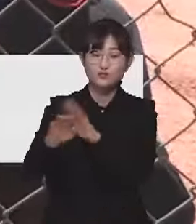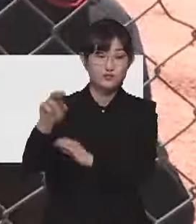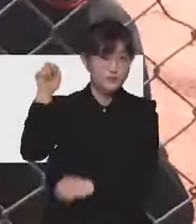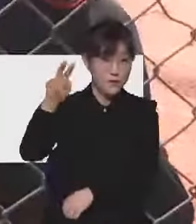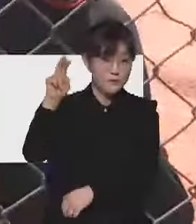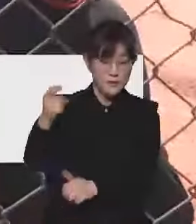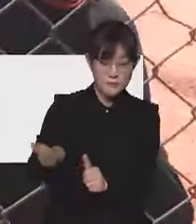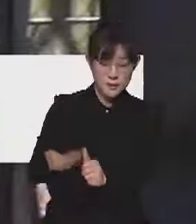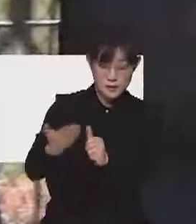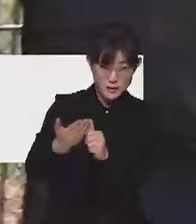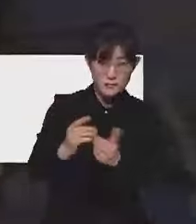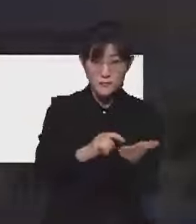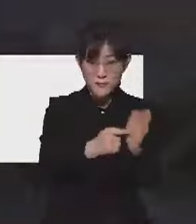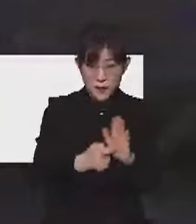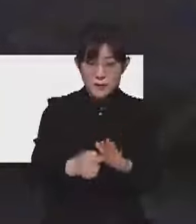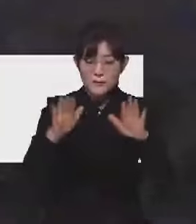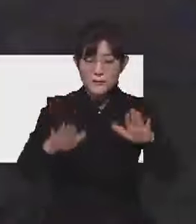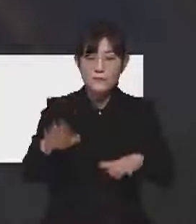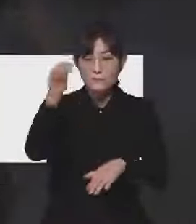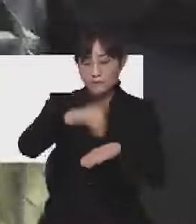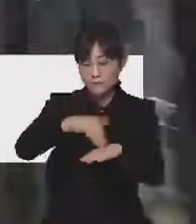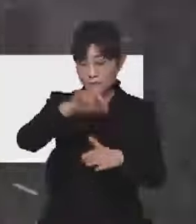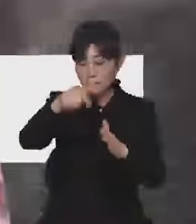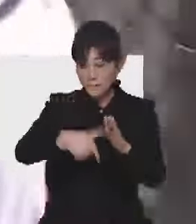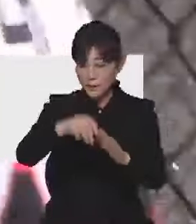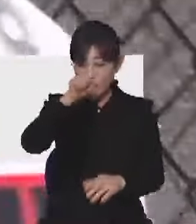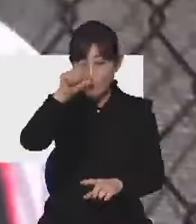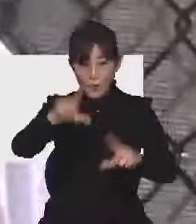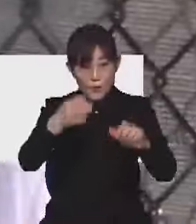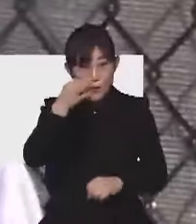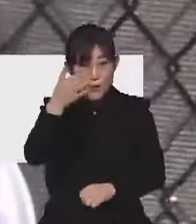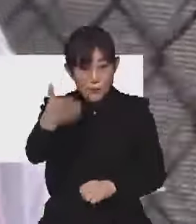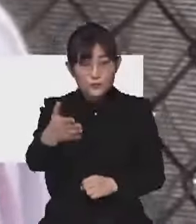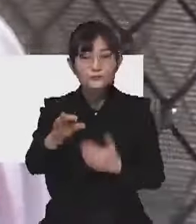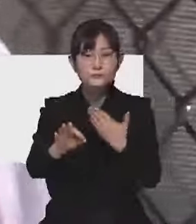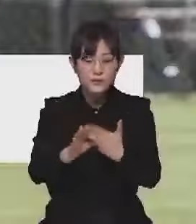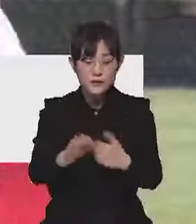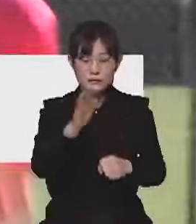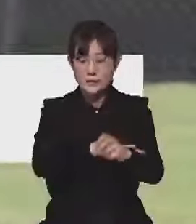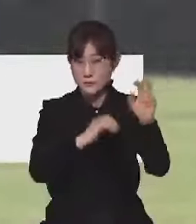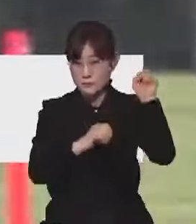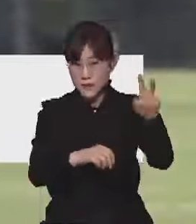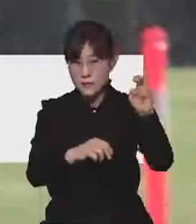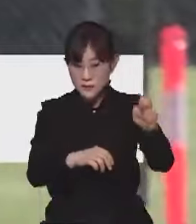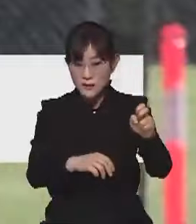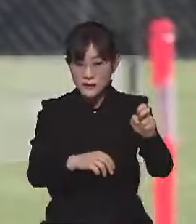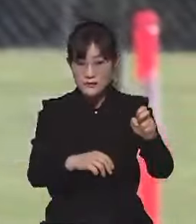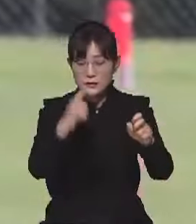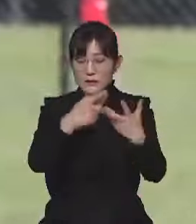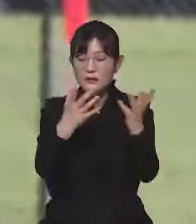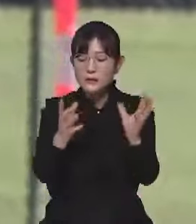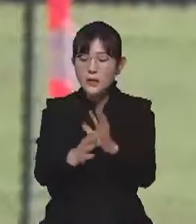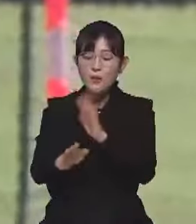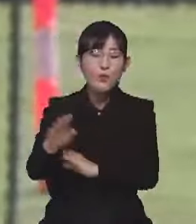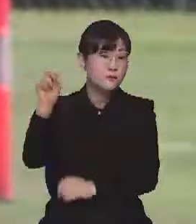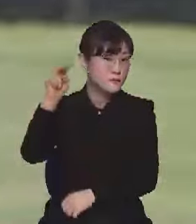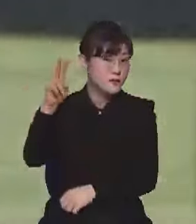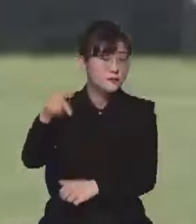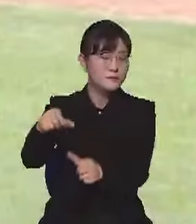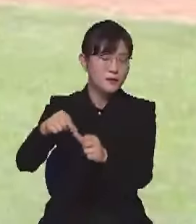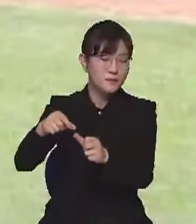예고한 만큼 이번 스프링 캠프에서 가능성을 보여준다면 좌완 일색인 기아 선발진에 다양성을 더할 것으로